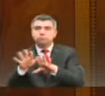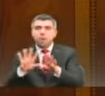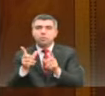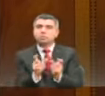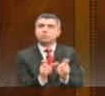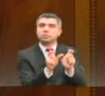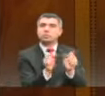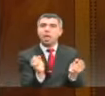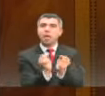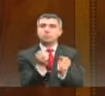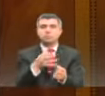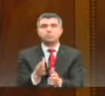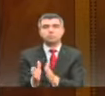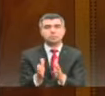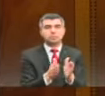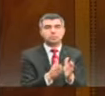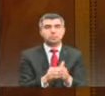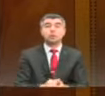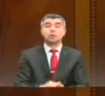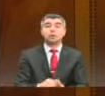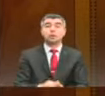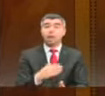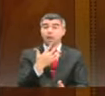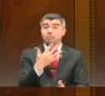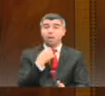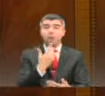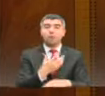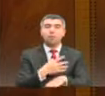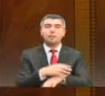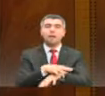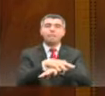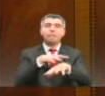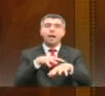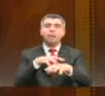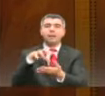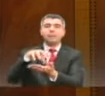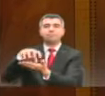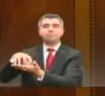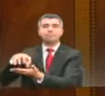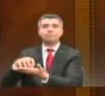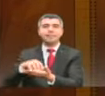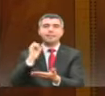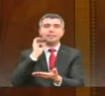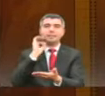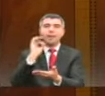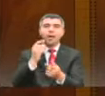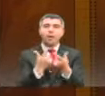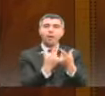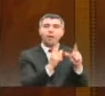للمخدرات. خامساً، تنزيل الجهوية المتقدمة وتكريس الحكامة